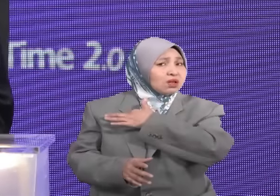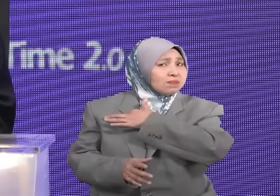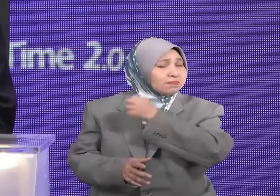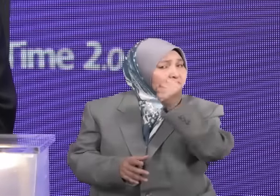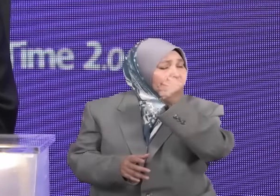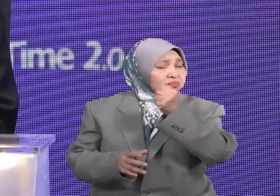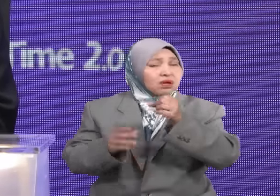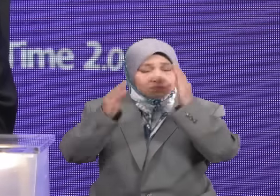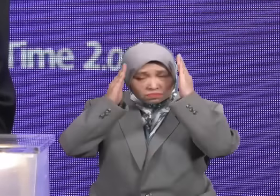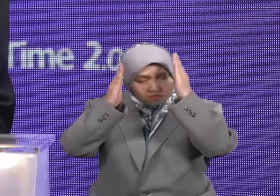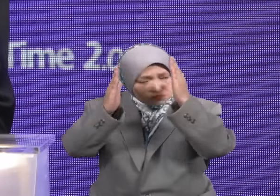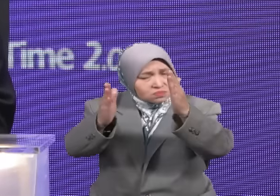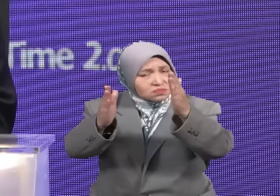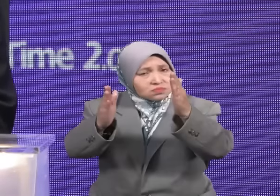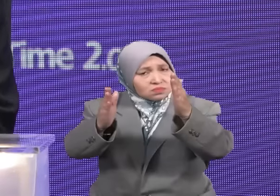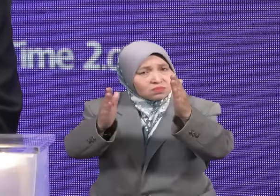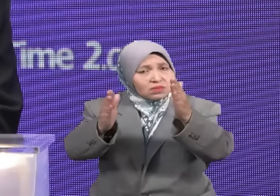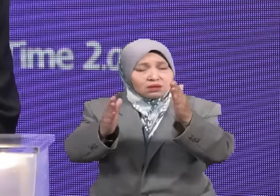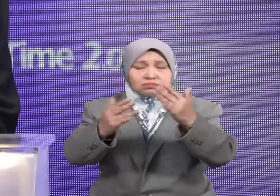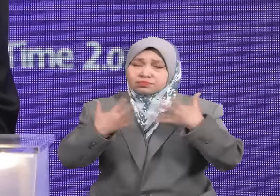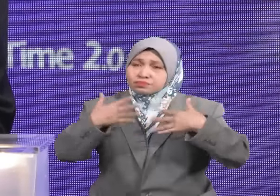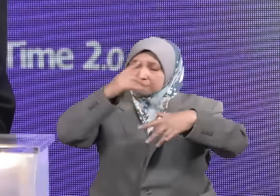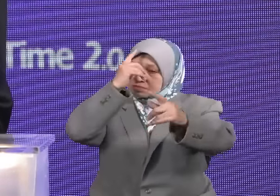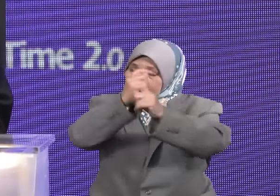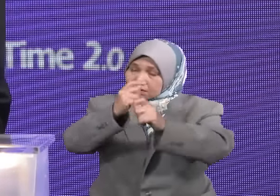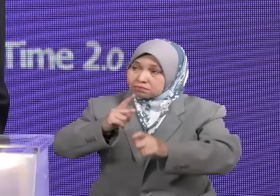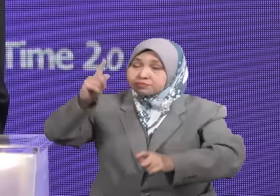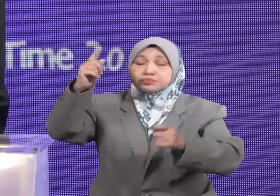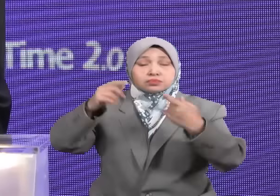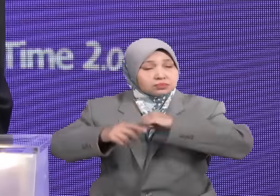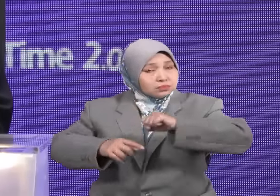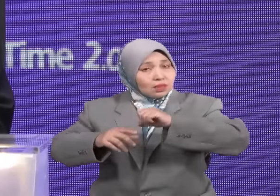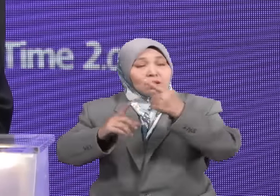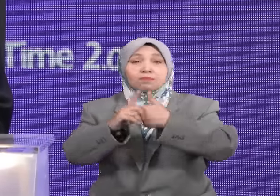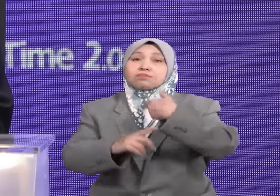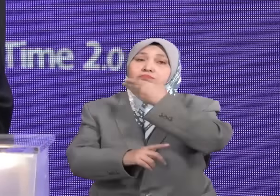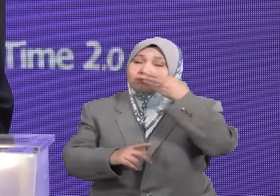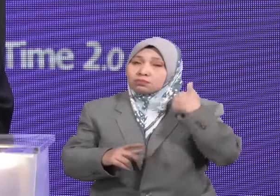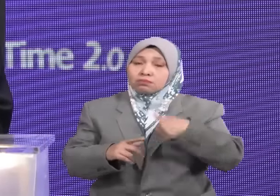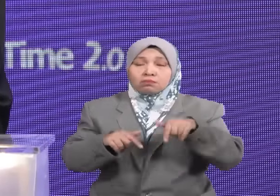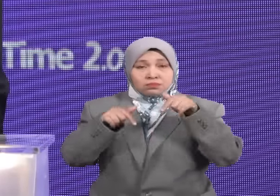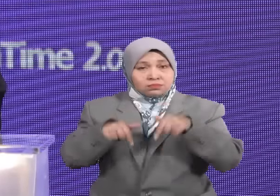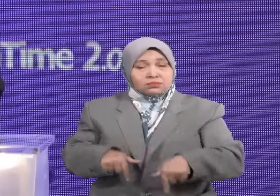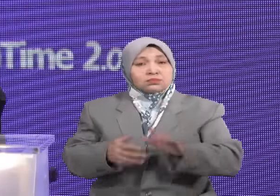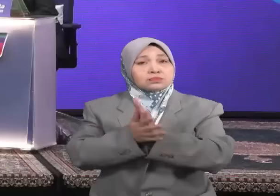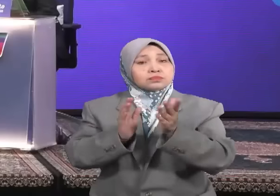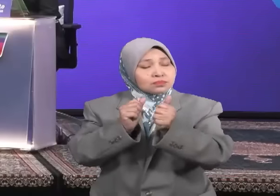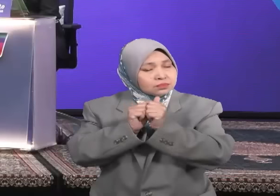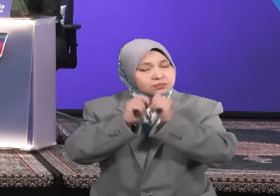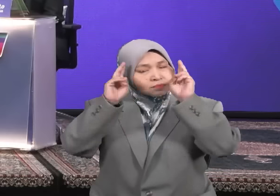memberi penekanan kepada taqwa yang sedang kita perjuangkan pada bulan Ramadan Al-Mubarak ini. Jadi bersama Ustaz